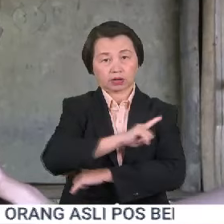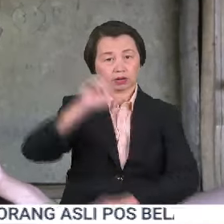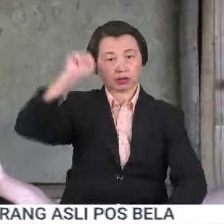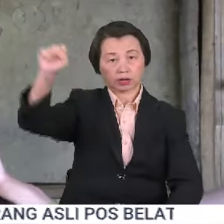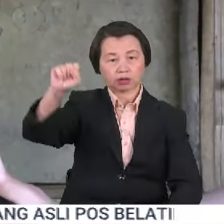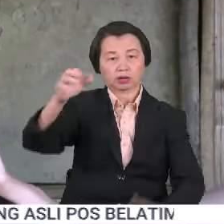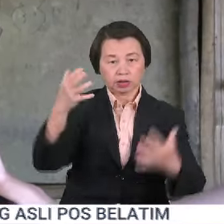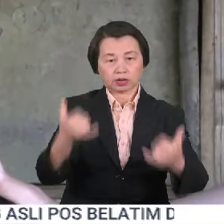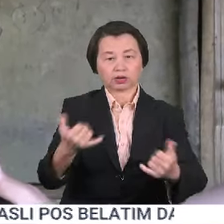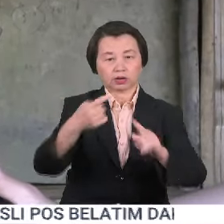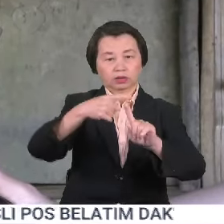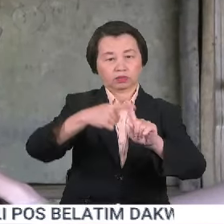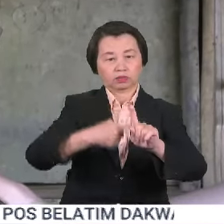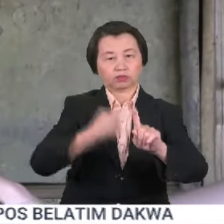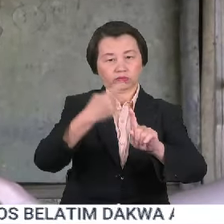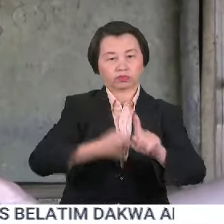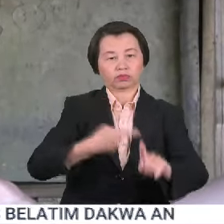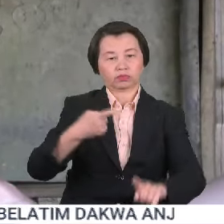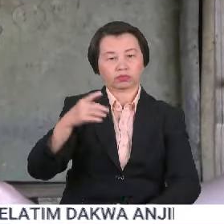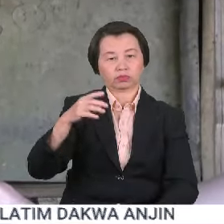inilah musim bulan pendidikan